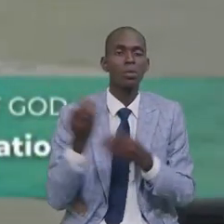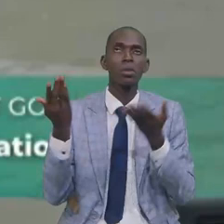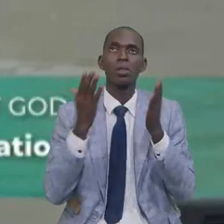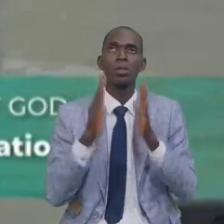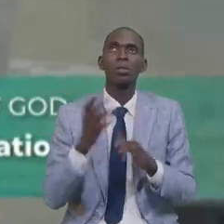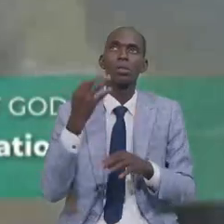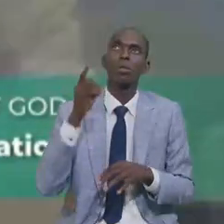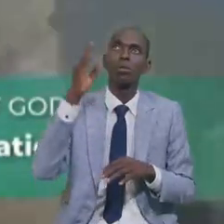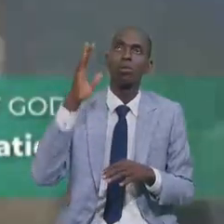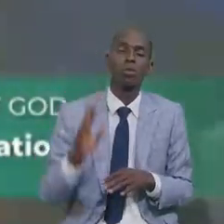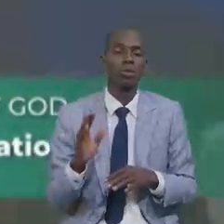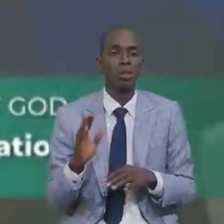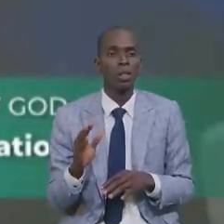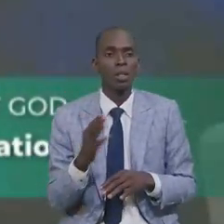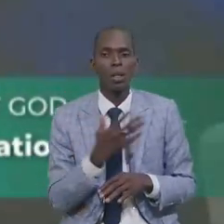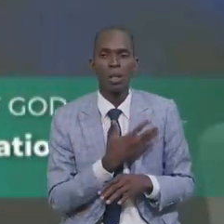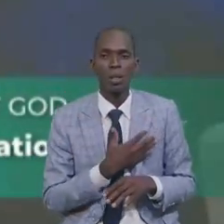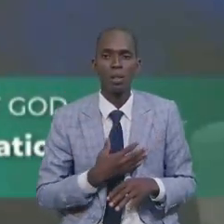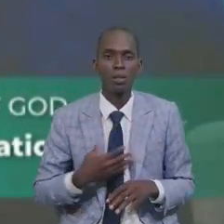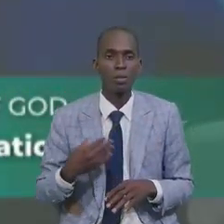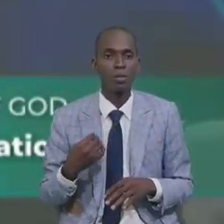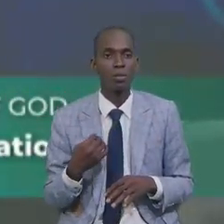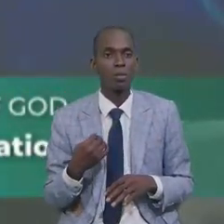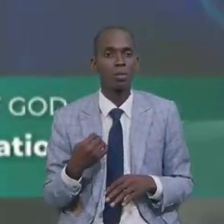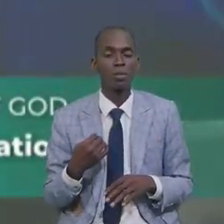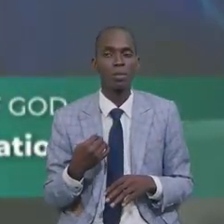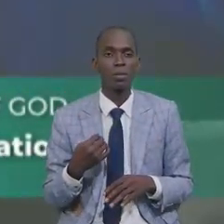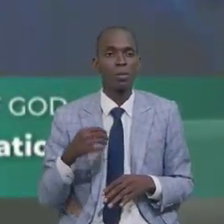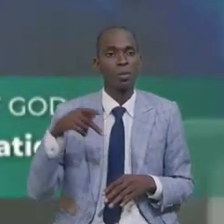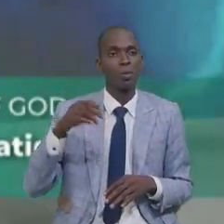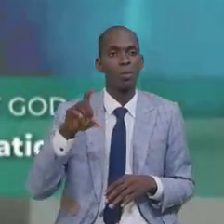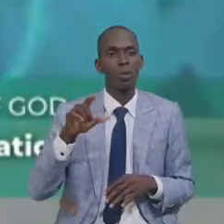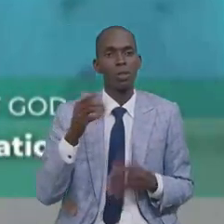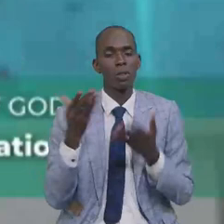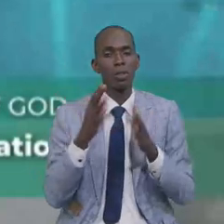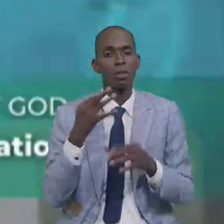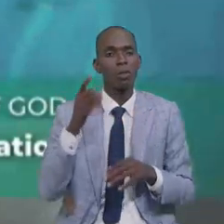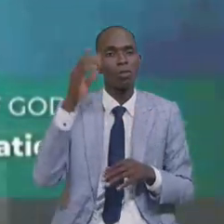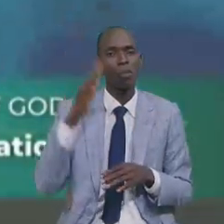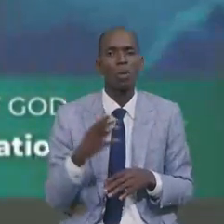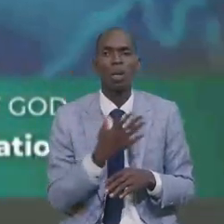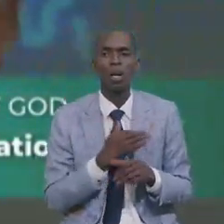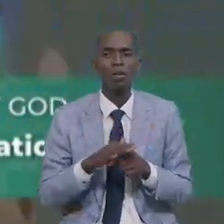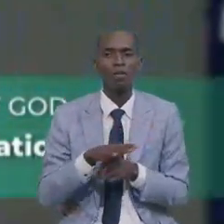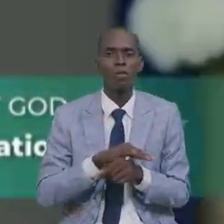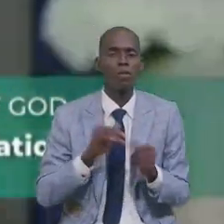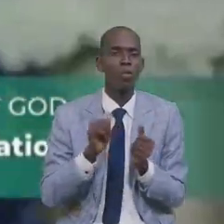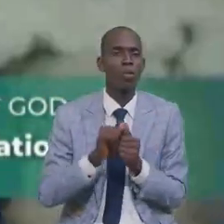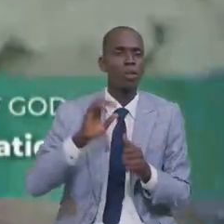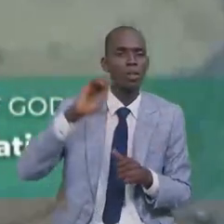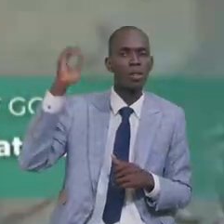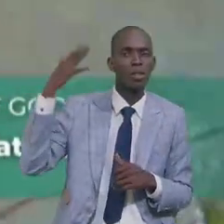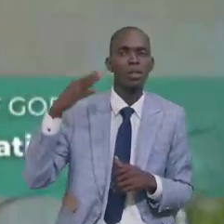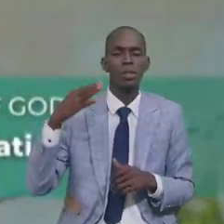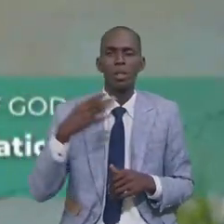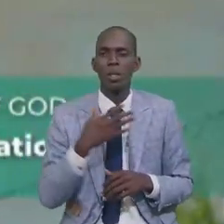serviteur de Dieu. Consacré, serviteur de Dieu. Contrôlé, par l'Esprit de Dieu, serviteur de Dieu, rempli de